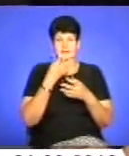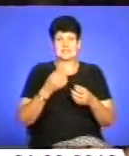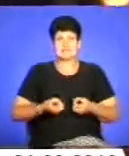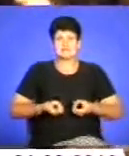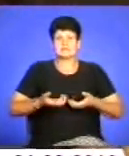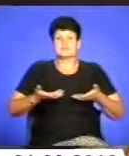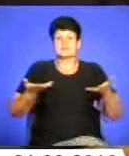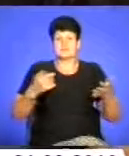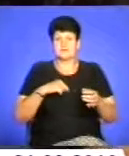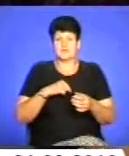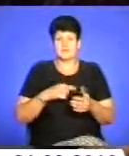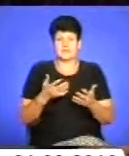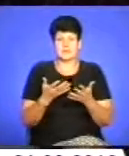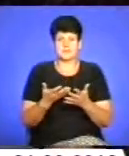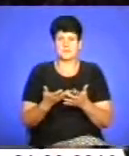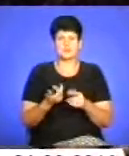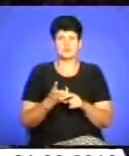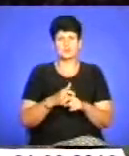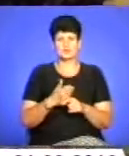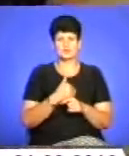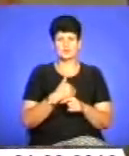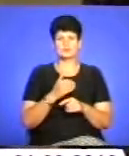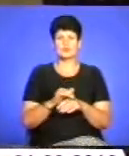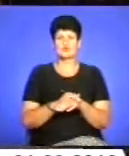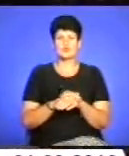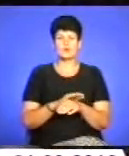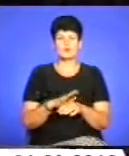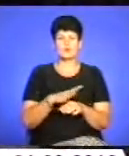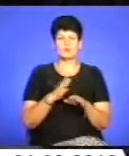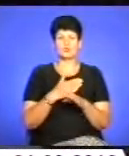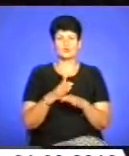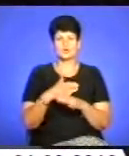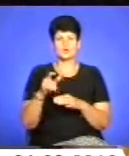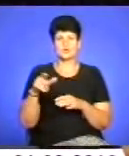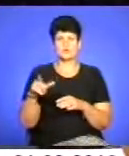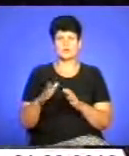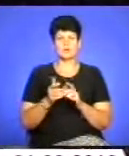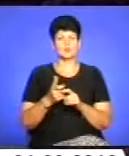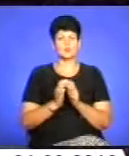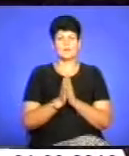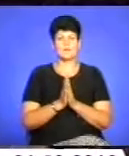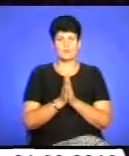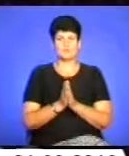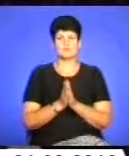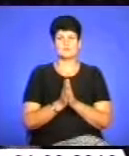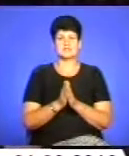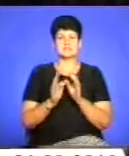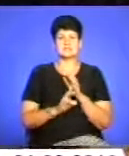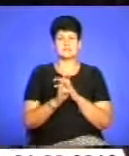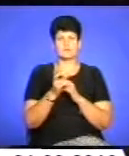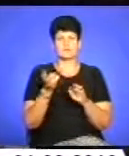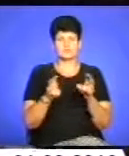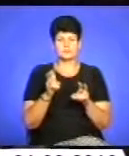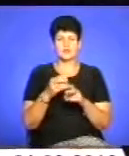освітлені. І дуже хочемо, щоб добро було між людьми, і дуже молимося, як вдома, так в церкву ходимо. І